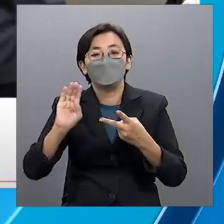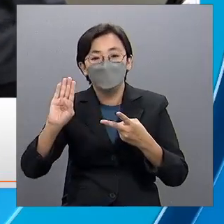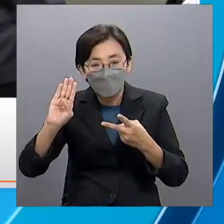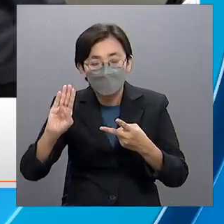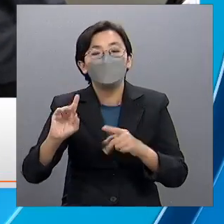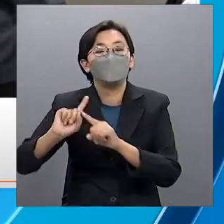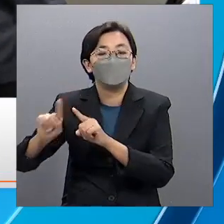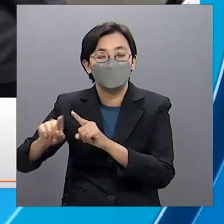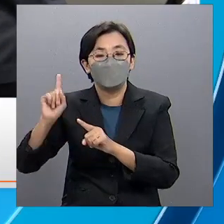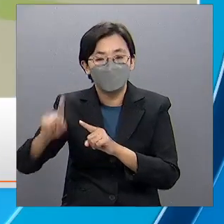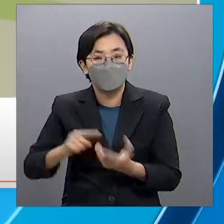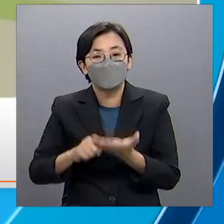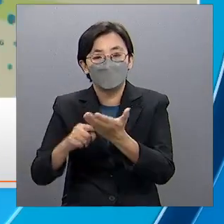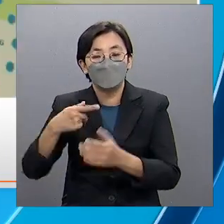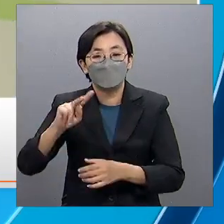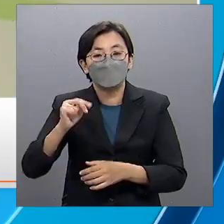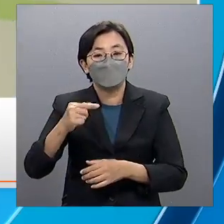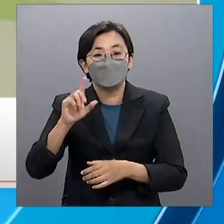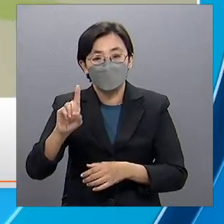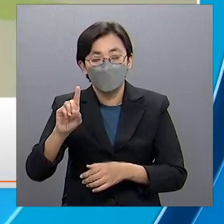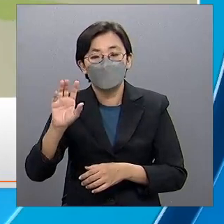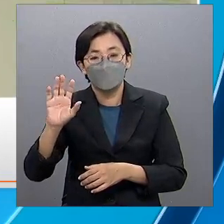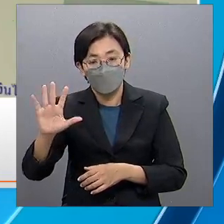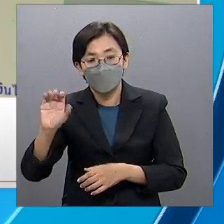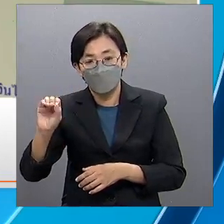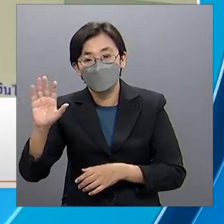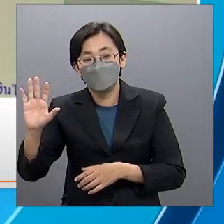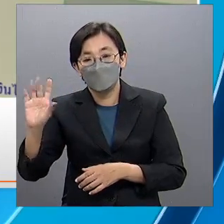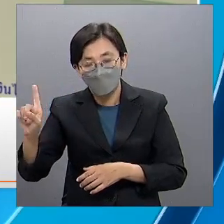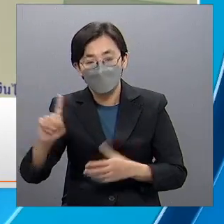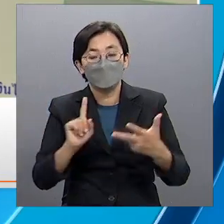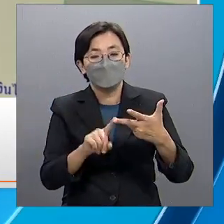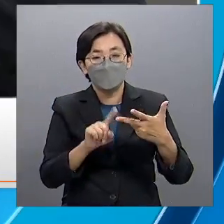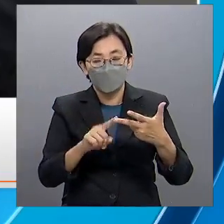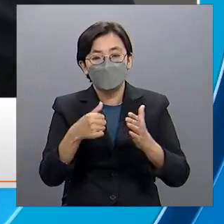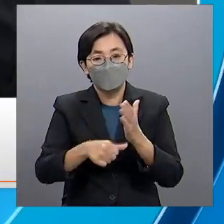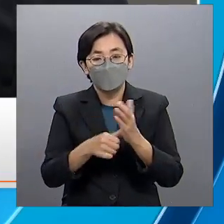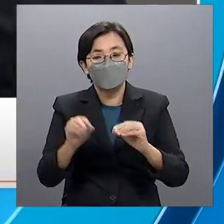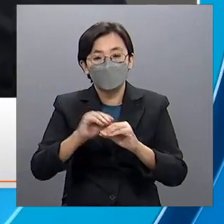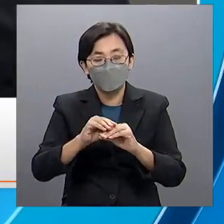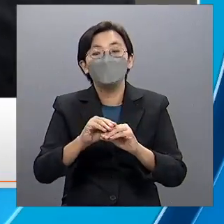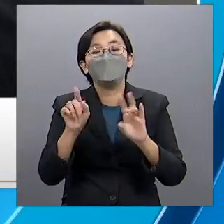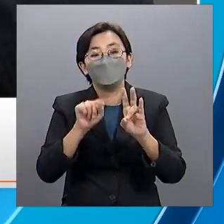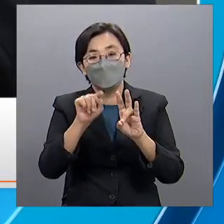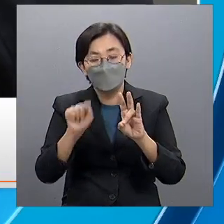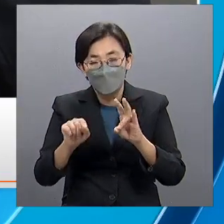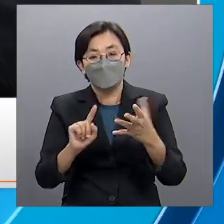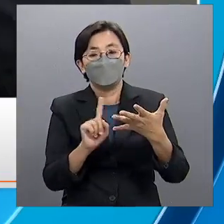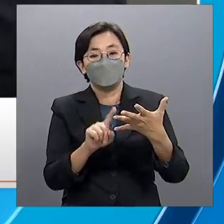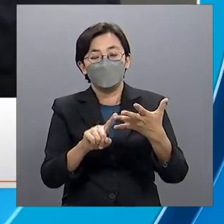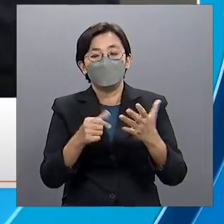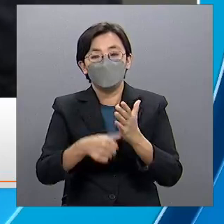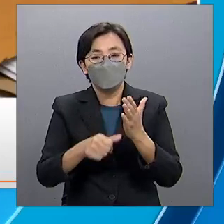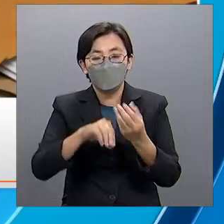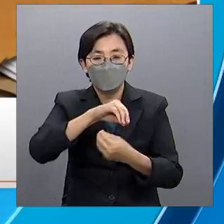ร.5051แล้วก็จะมีภาษีมูลค่าเพิ่มก็คือแวตนะคะ พ.ร. 30 แล้วก็มีภาษีธุรกิจเฉพาะก็คือภ